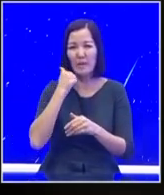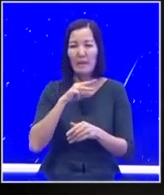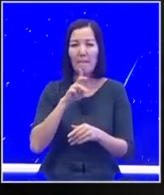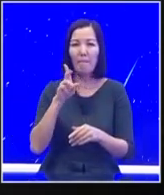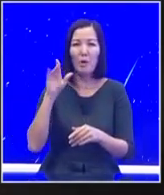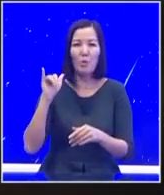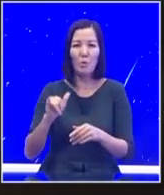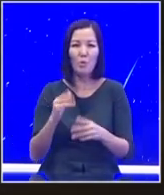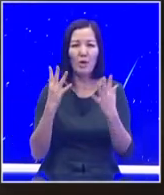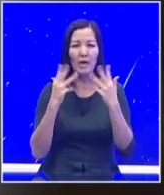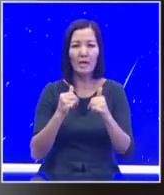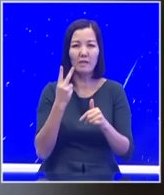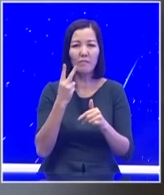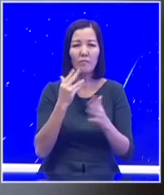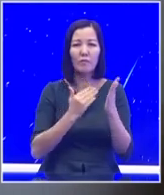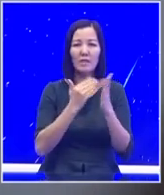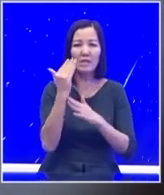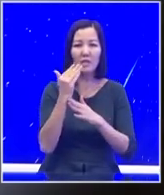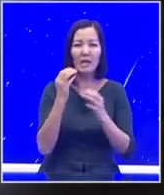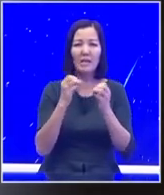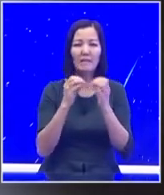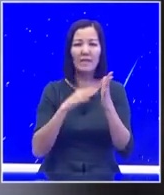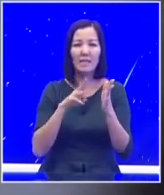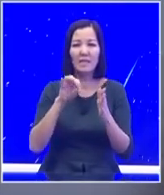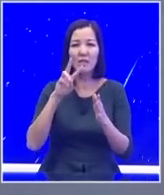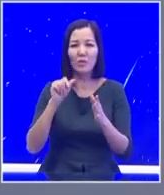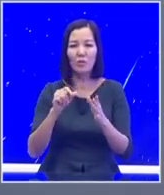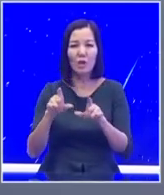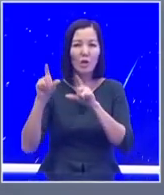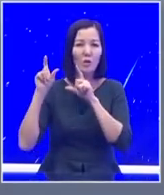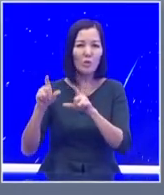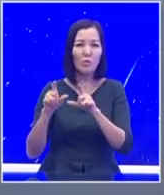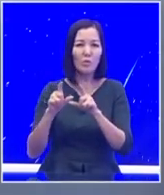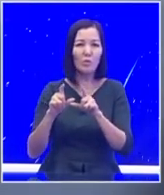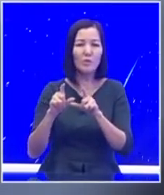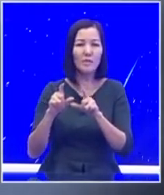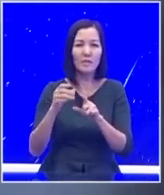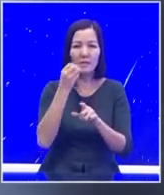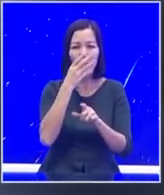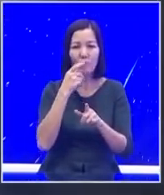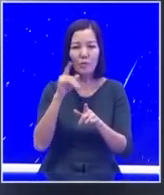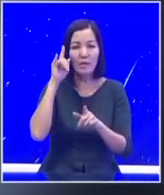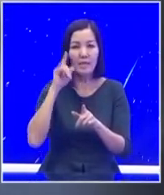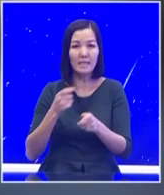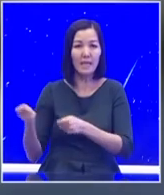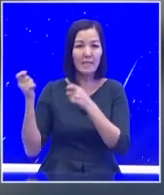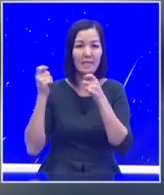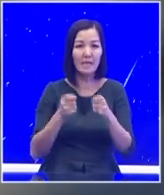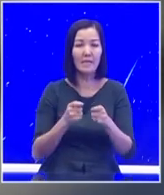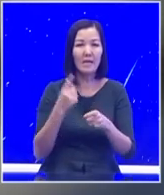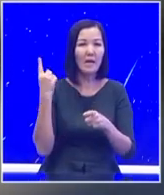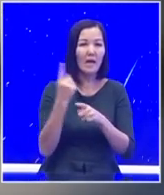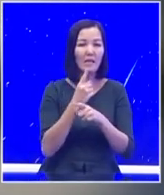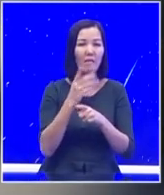в количестве свыше 2000 единиц или 19 тонн. Груз следовал из Японии в Казахстан. Предназначался для одного